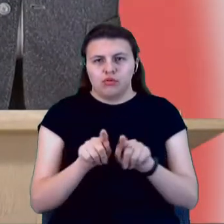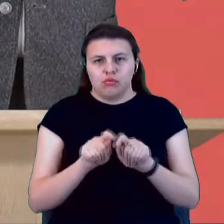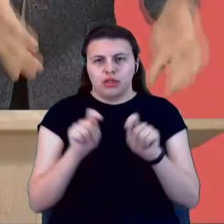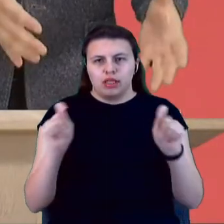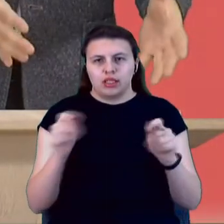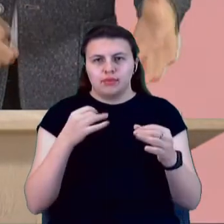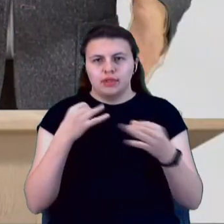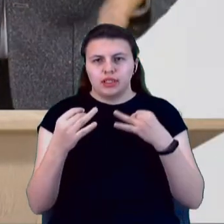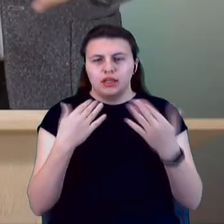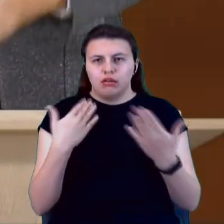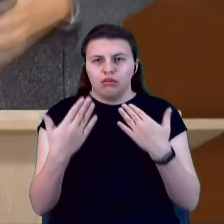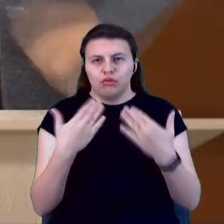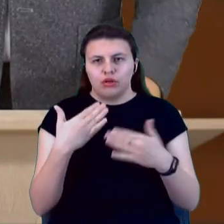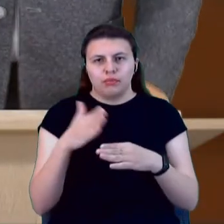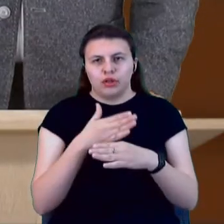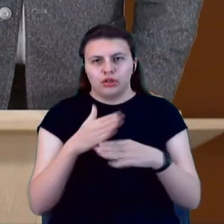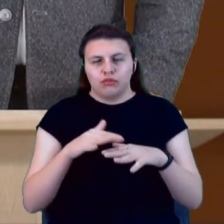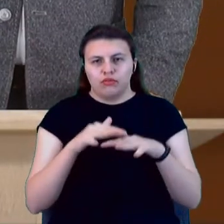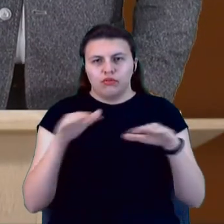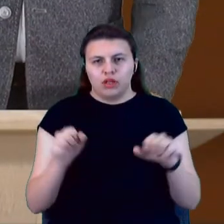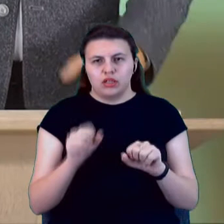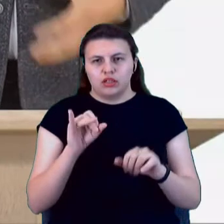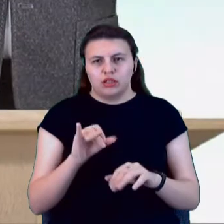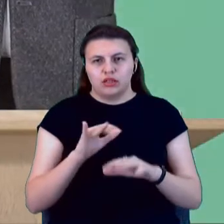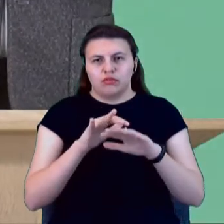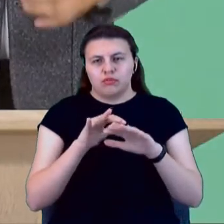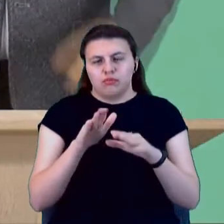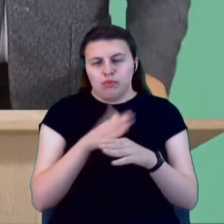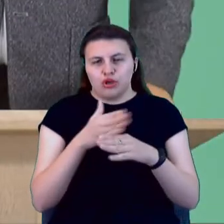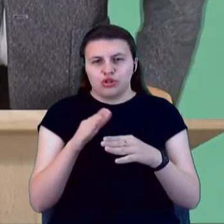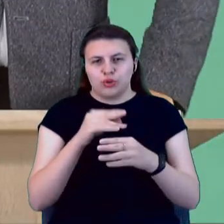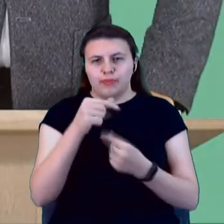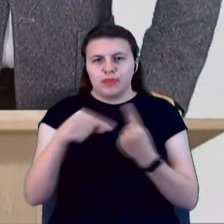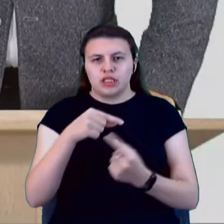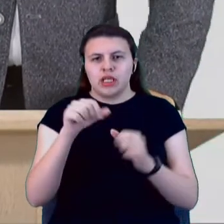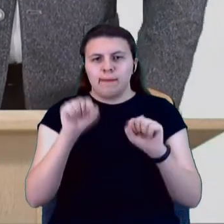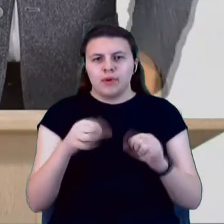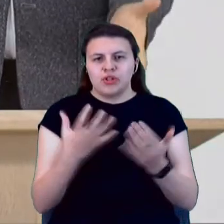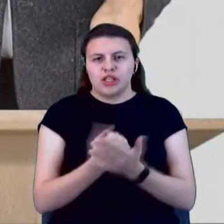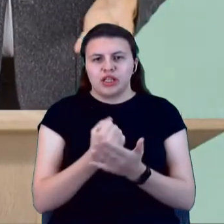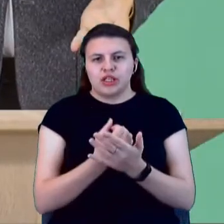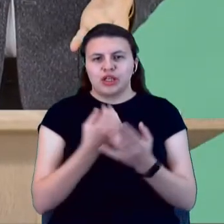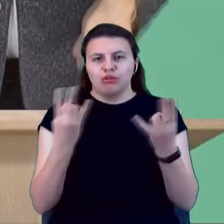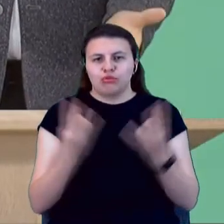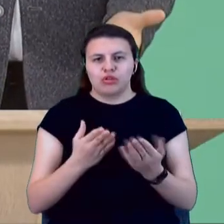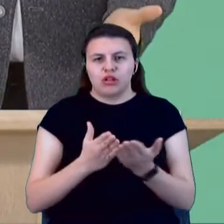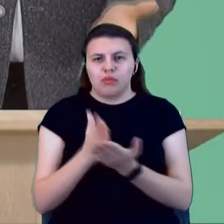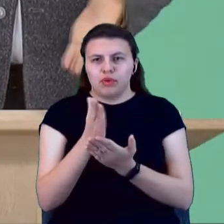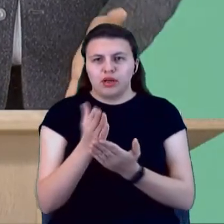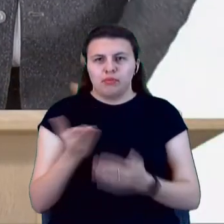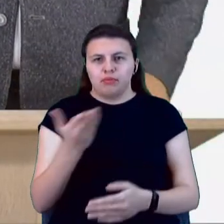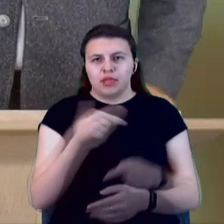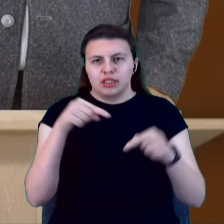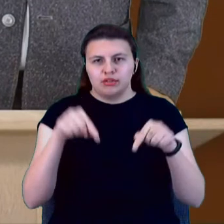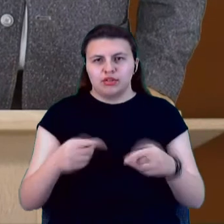между властью и между бизнесом можно найти вот то нужное направление. Мы здесь живем,